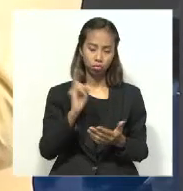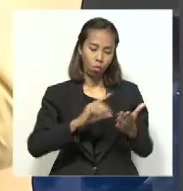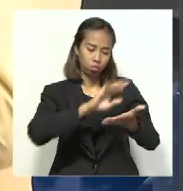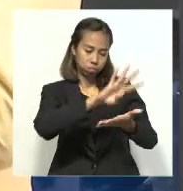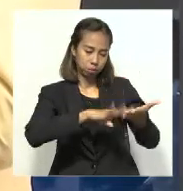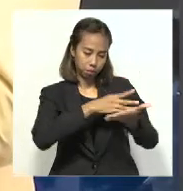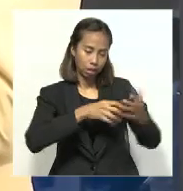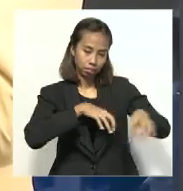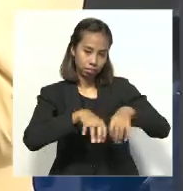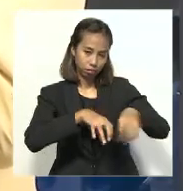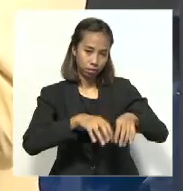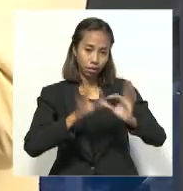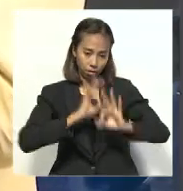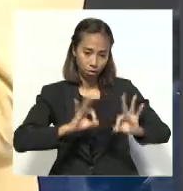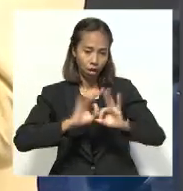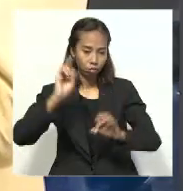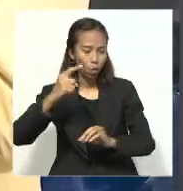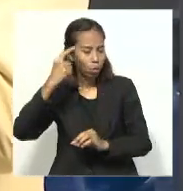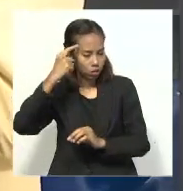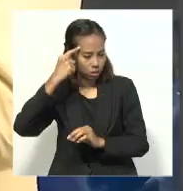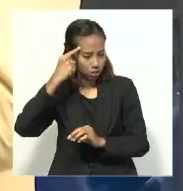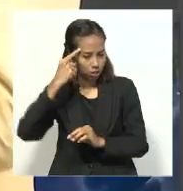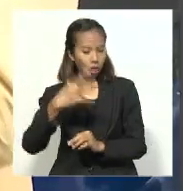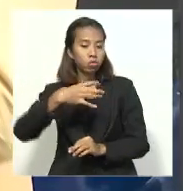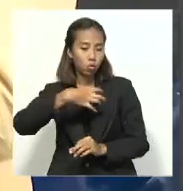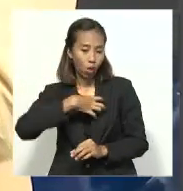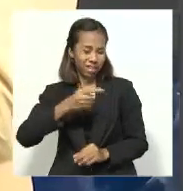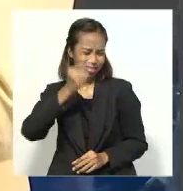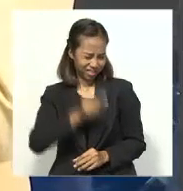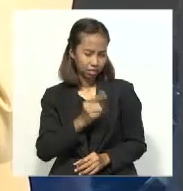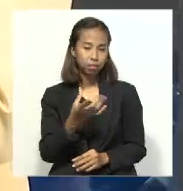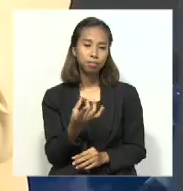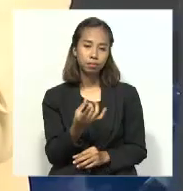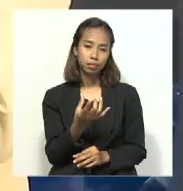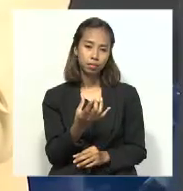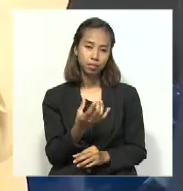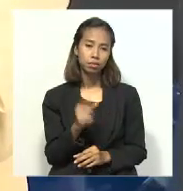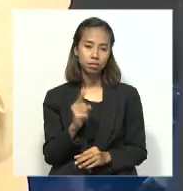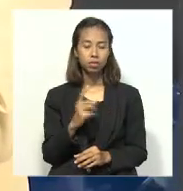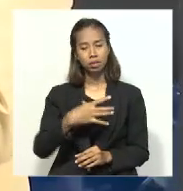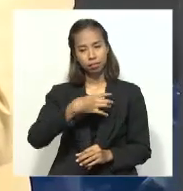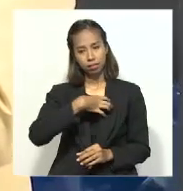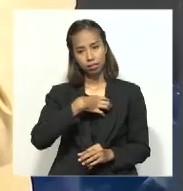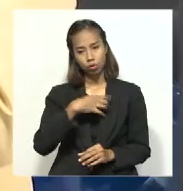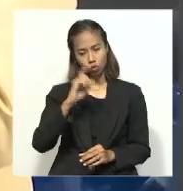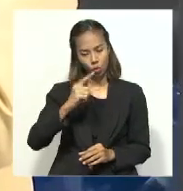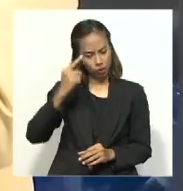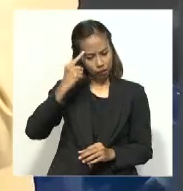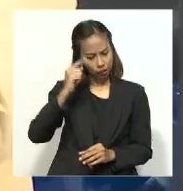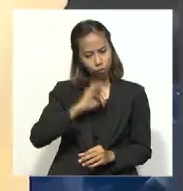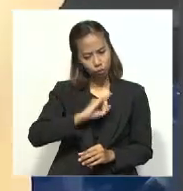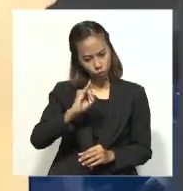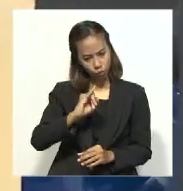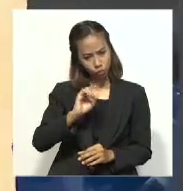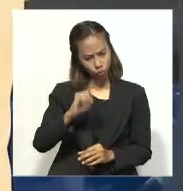ติไปก็ทุกคนขอให้มีหลักการหลักคิดที่ถูกต้องเราต้องการอะไรต้องการอะไรที่มันจะต้องมีหลักคิดที่ถูกต้องมันจะ